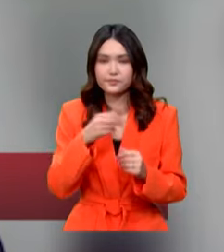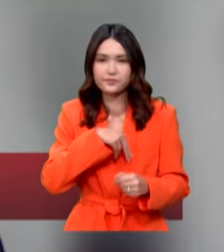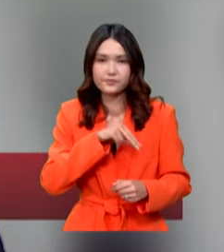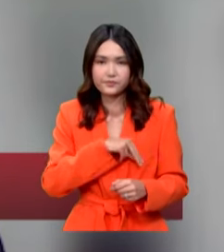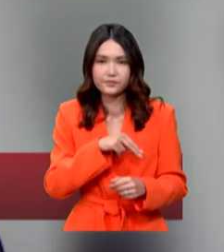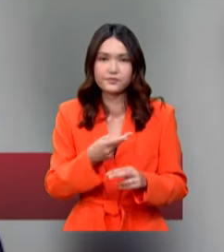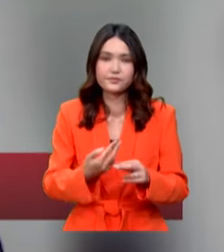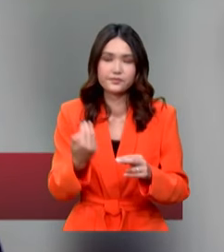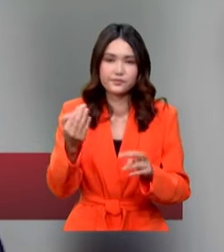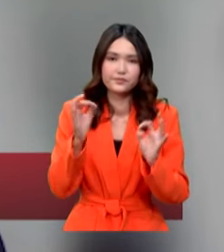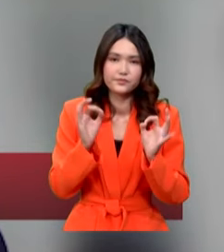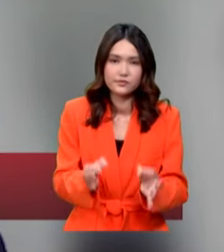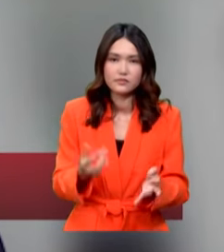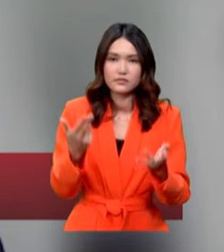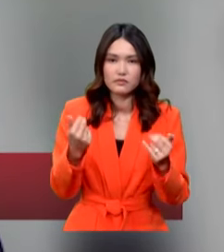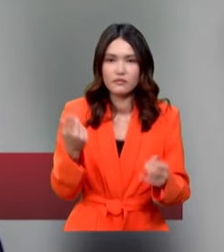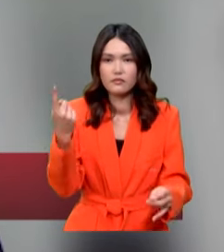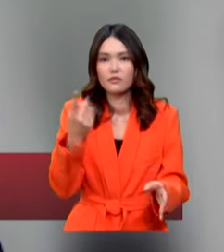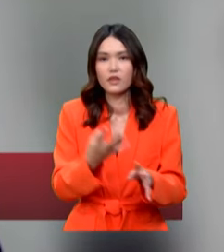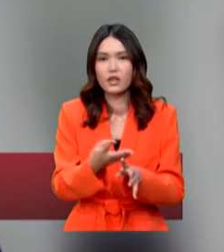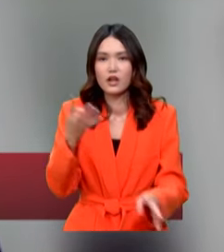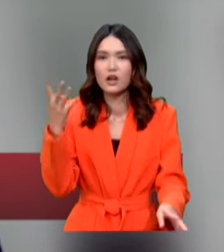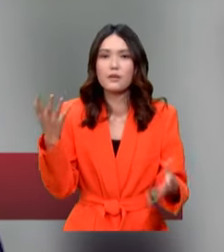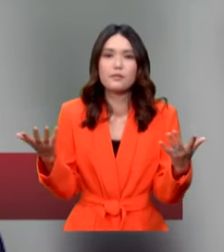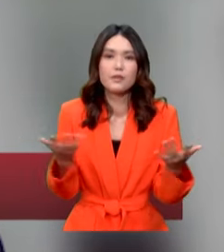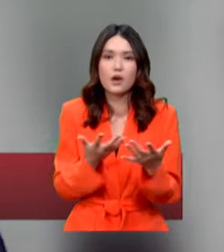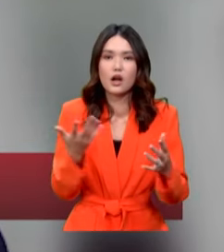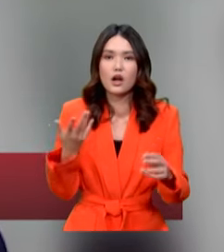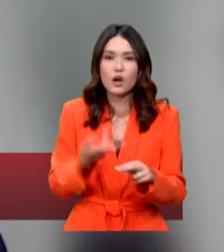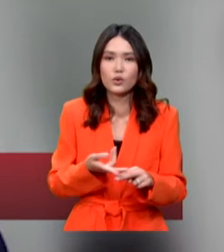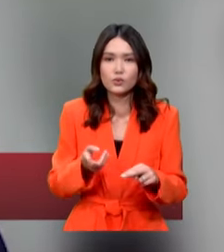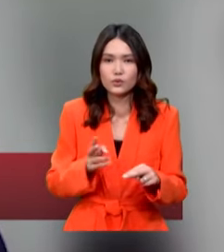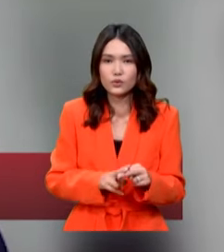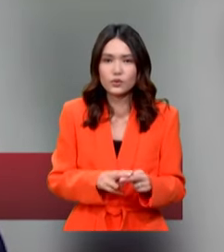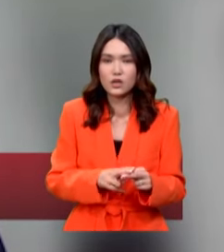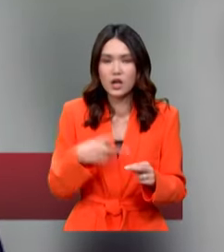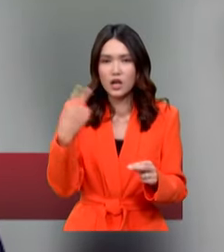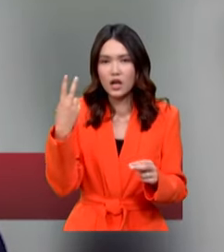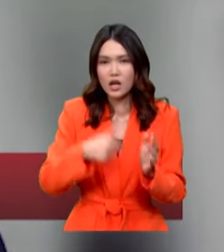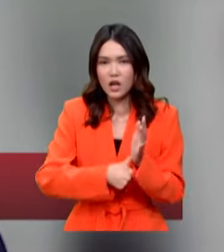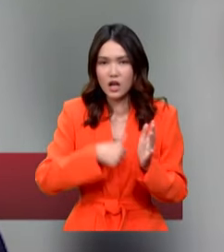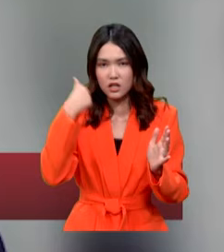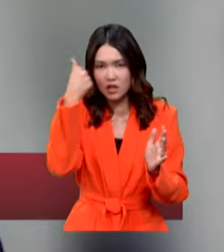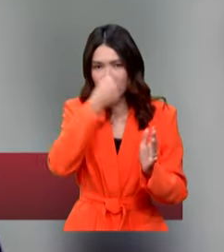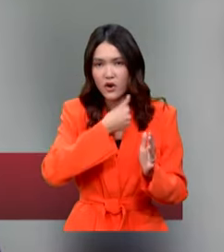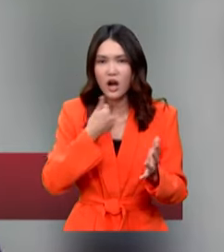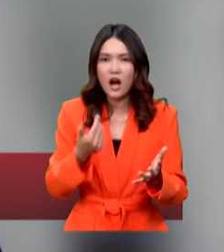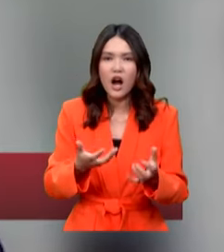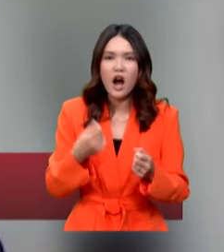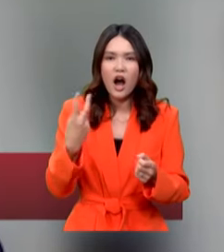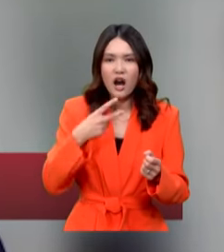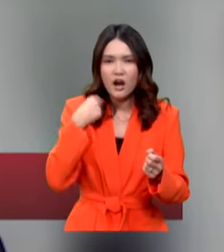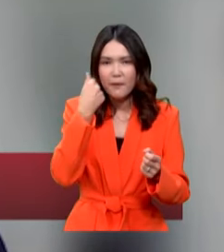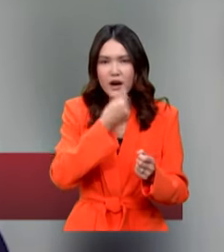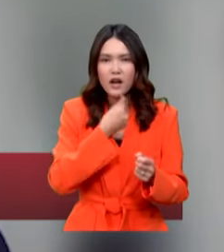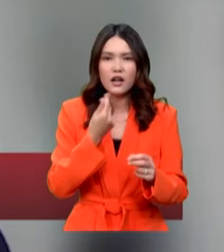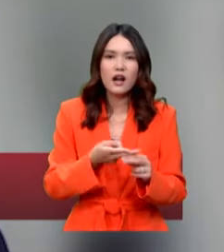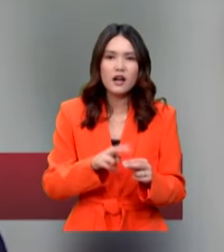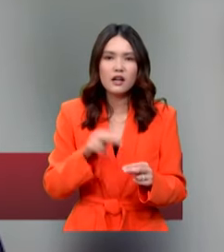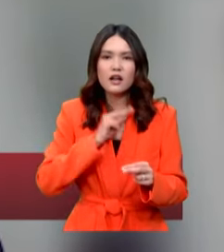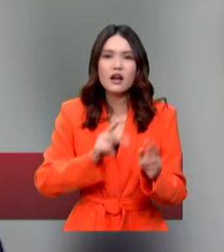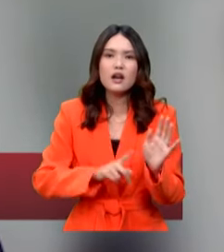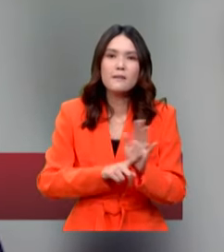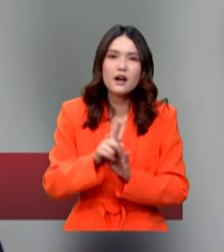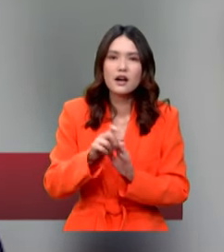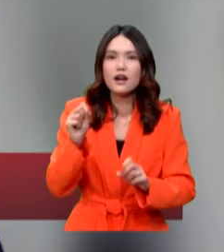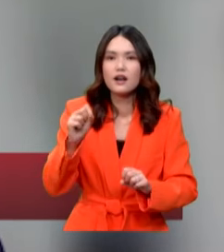дұрыс. Сол үшін біз бірінші кезекте, яғни осы бұл өзі 20-шы жылға дейін қабылданған, 20-шы жылға дейін осы тәжірибені